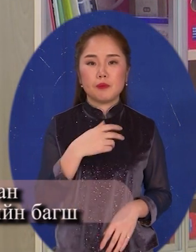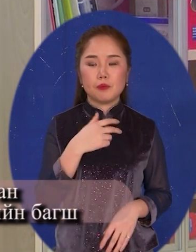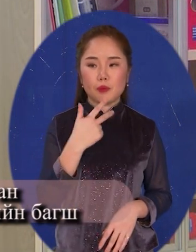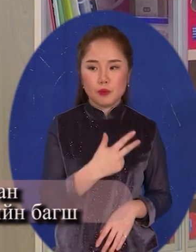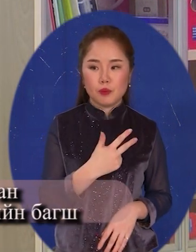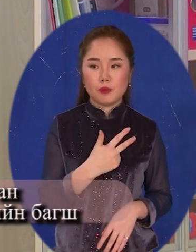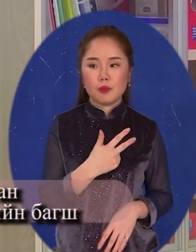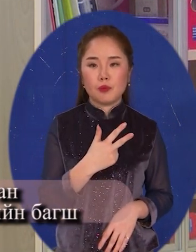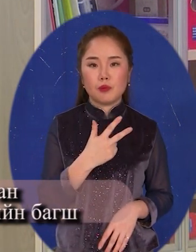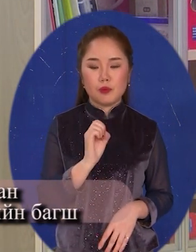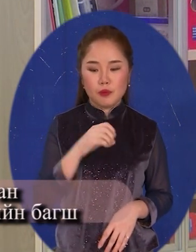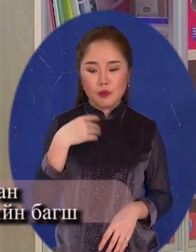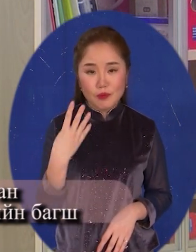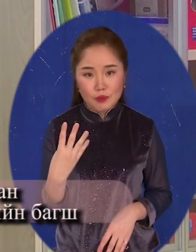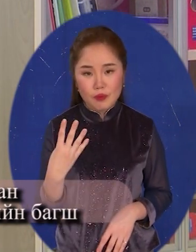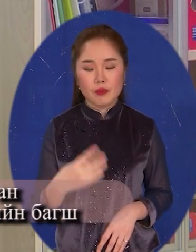314,